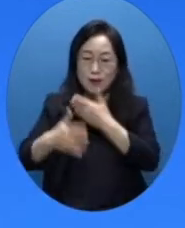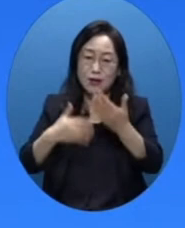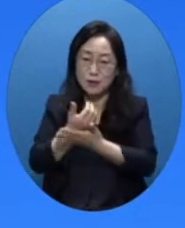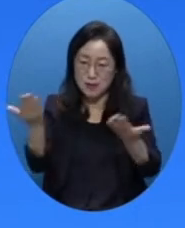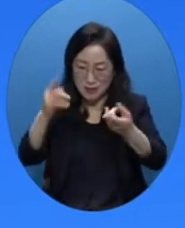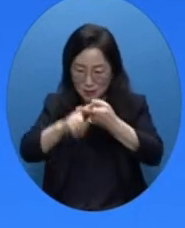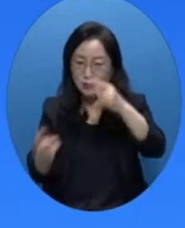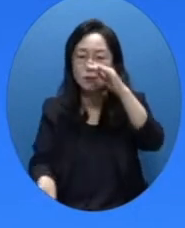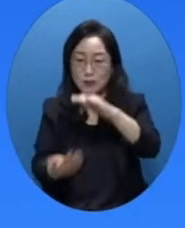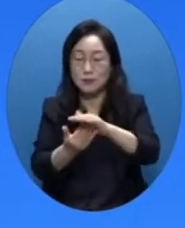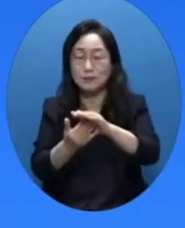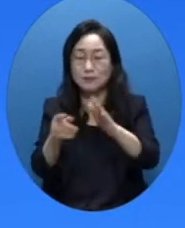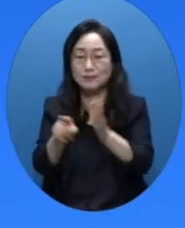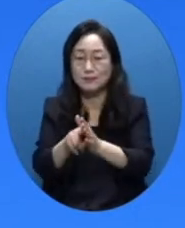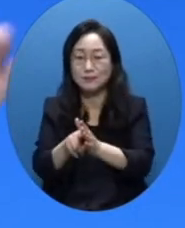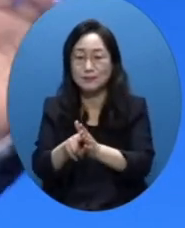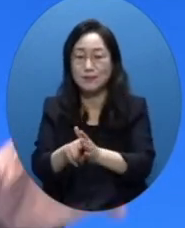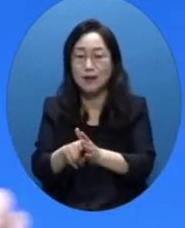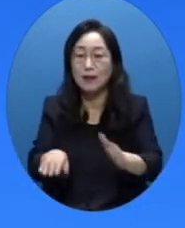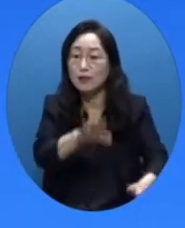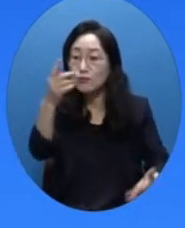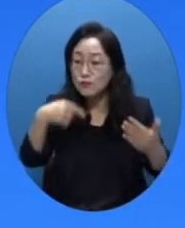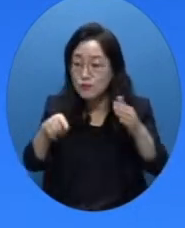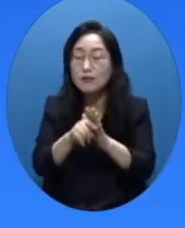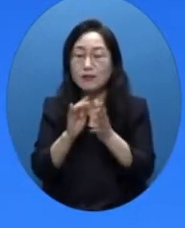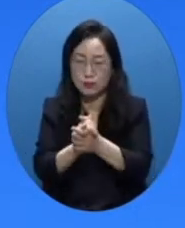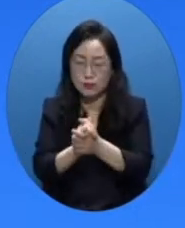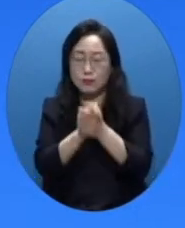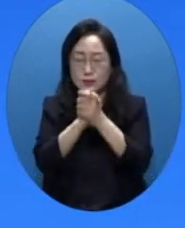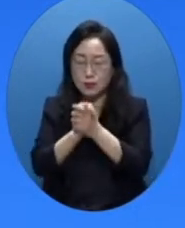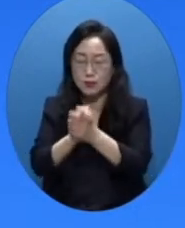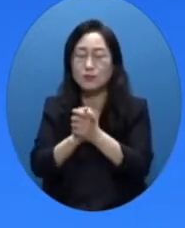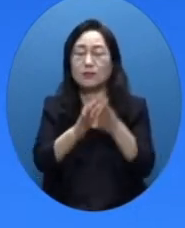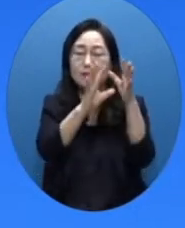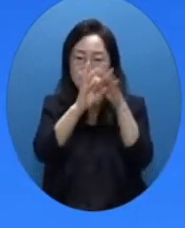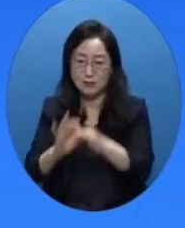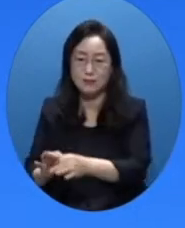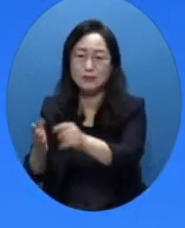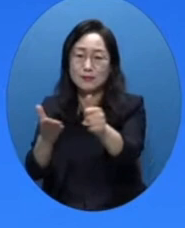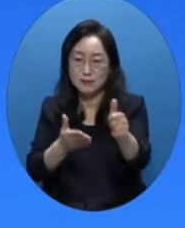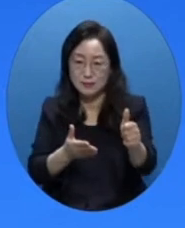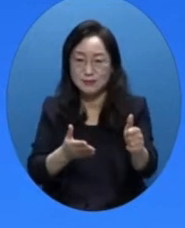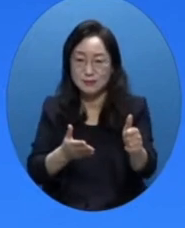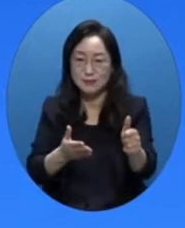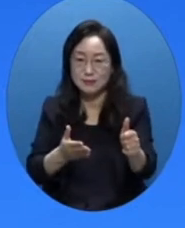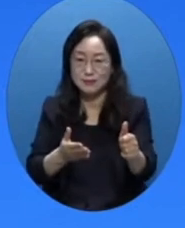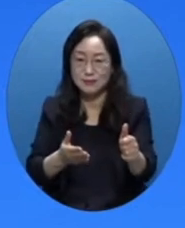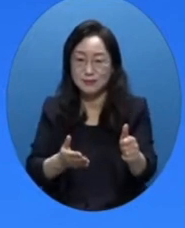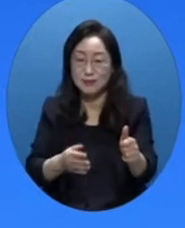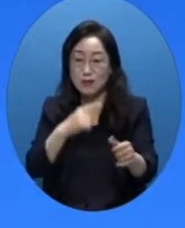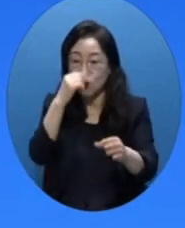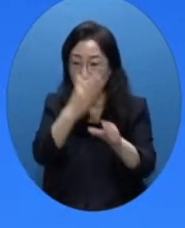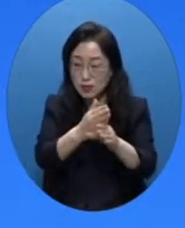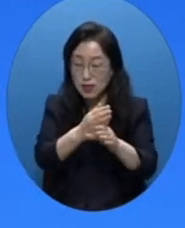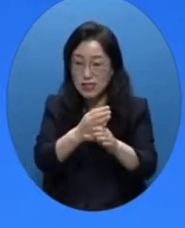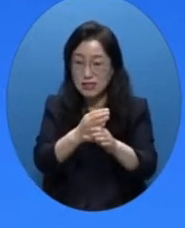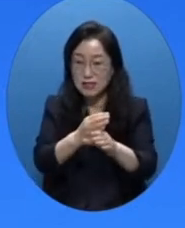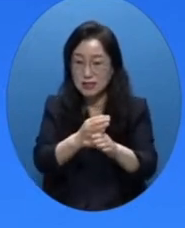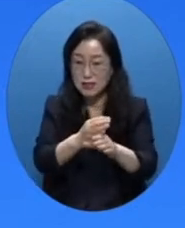줄로 믿습니다. 이래서 우리가 기도하고 또 기도하고 또 기도해야 되는 것입니다. 우리가 공산주의는